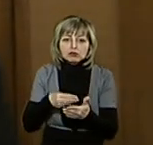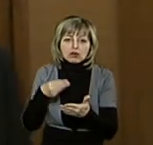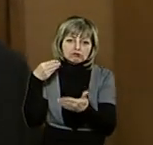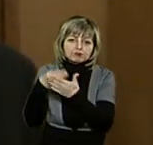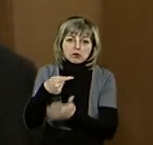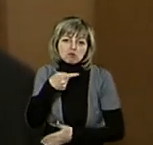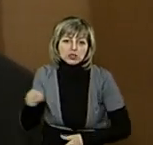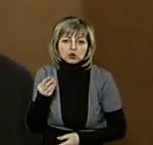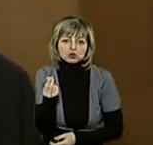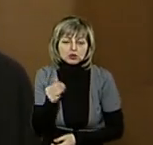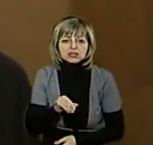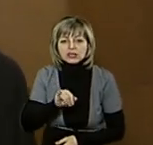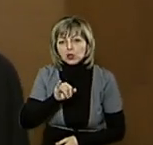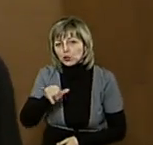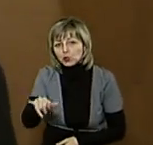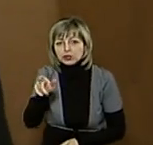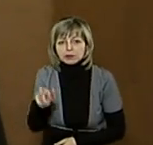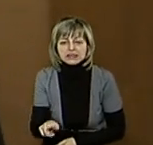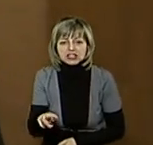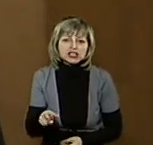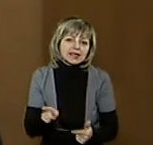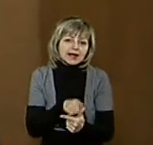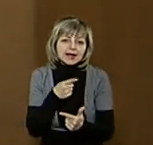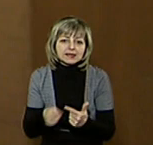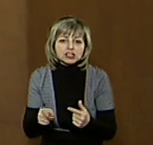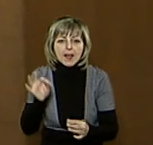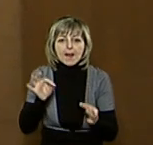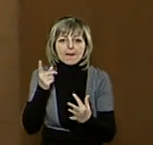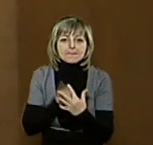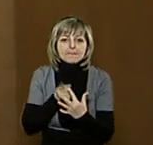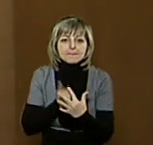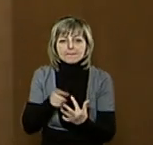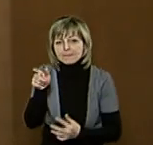коштів з пасажира, чи пільговик